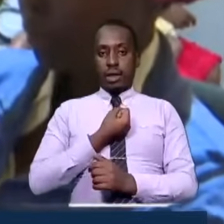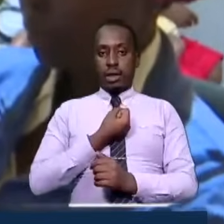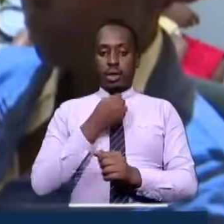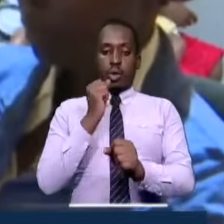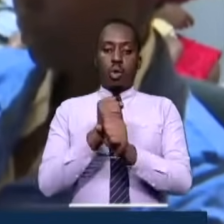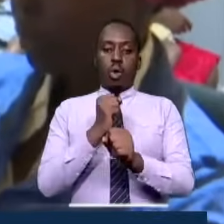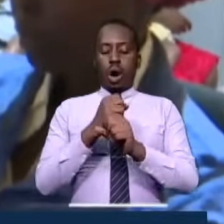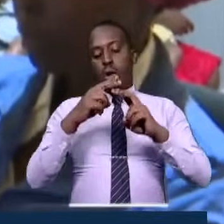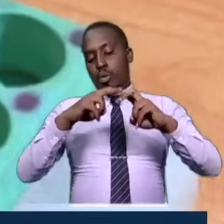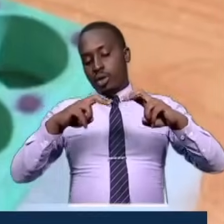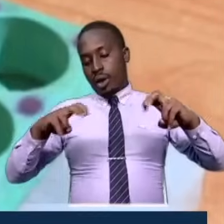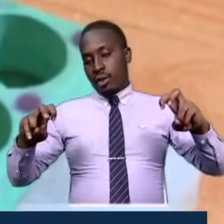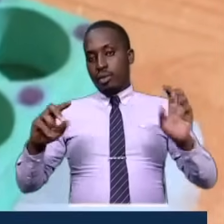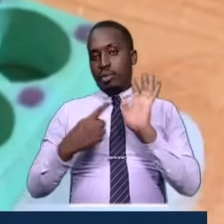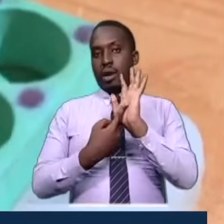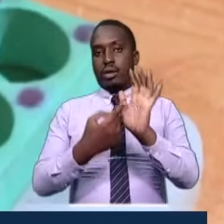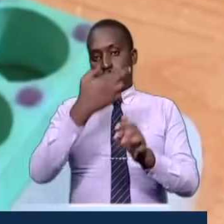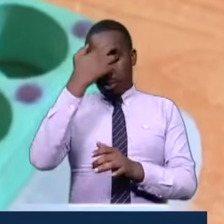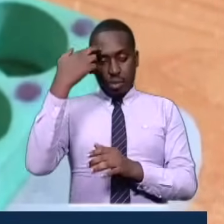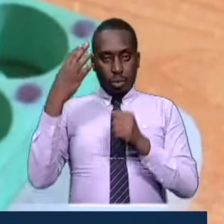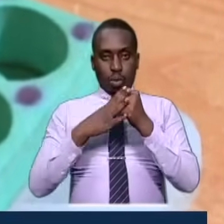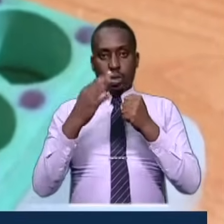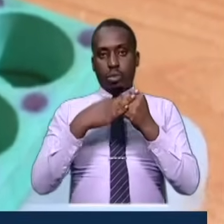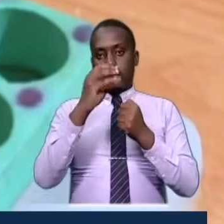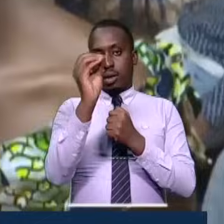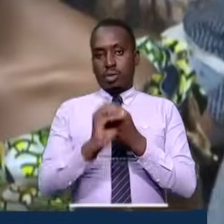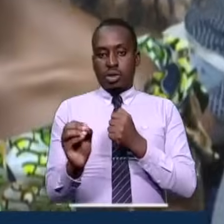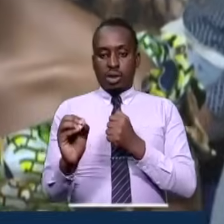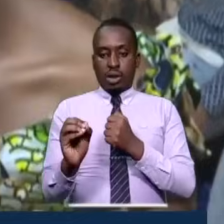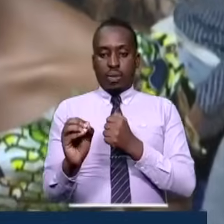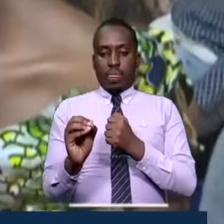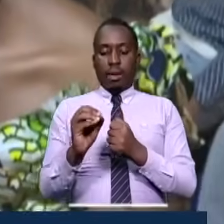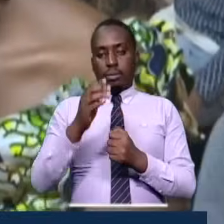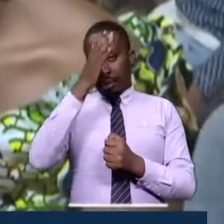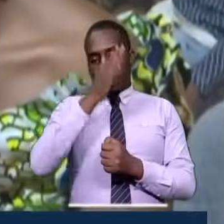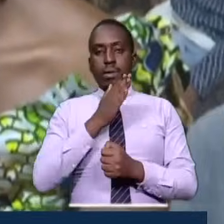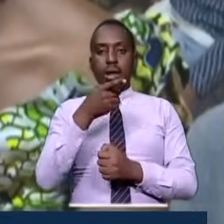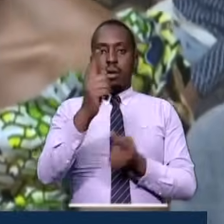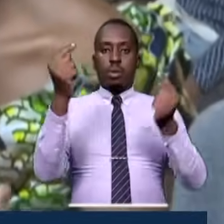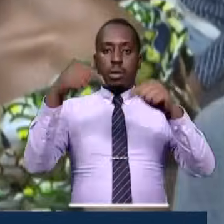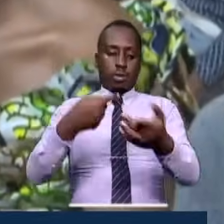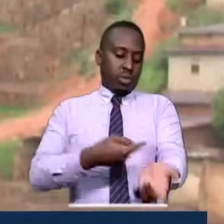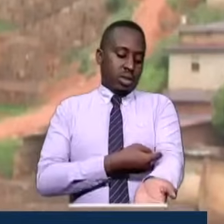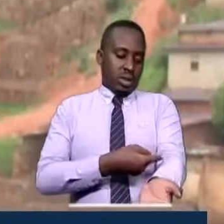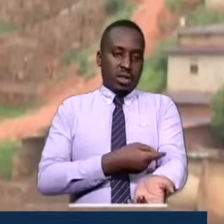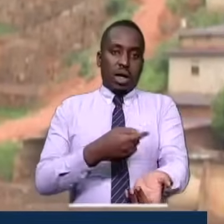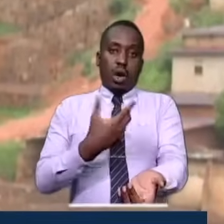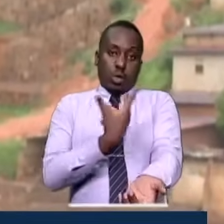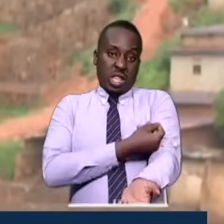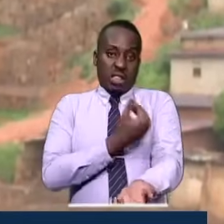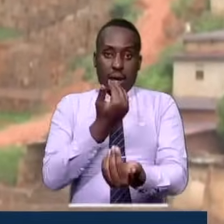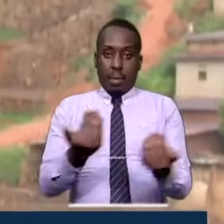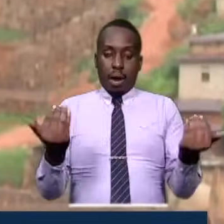gukora ubushakashatsi buzagaragaza impamvu 98% by'ababyeyi ari bo bazana gukingiza abana ariko urukingo rwa